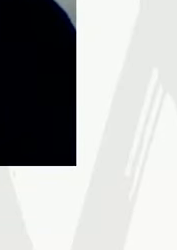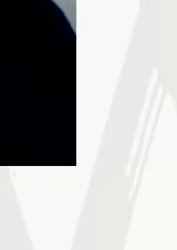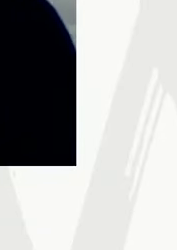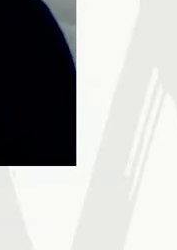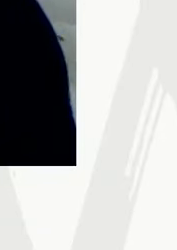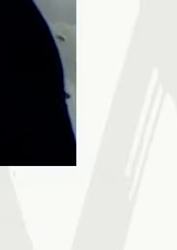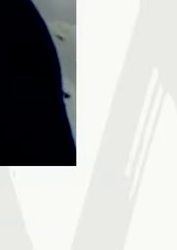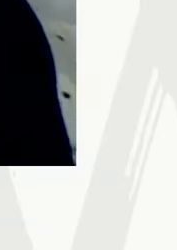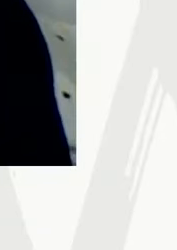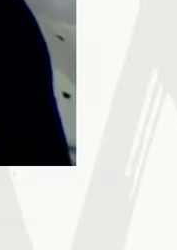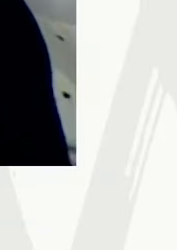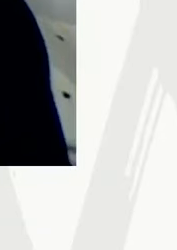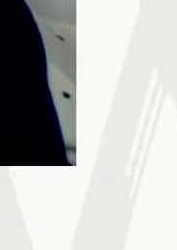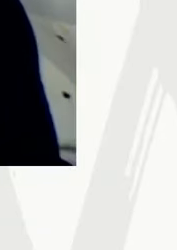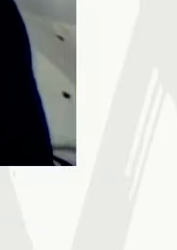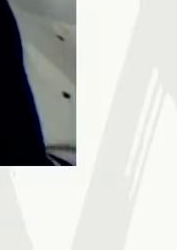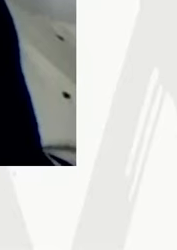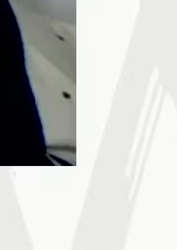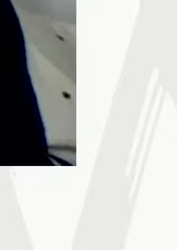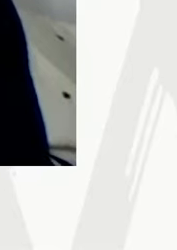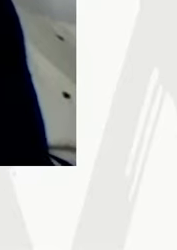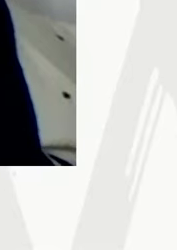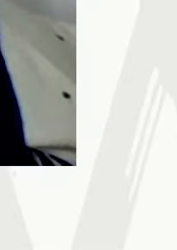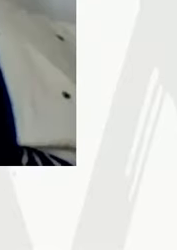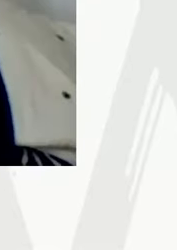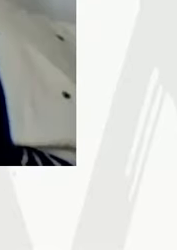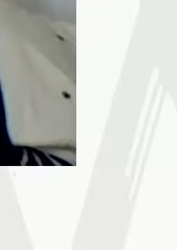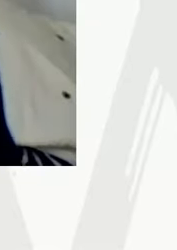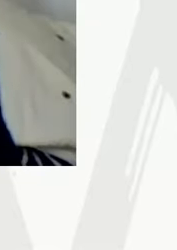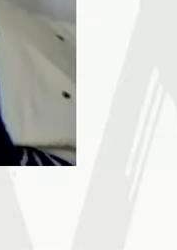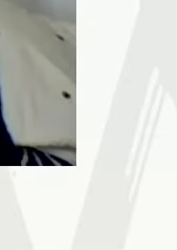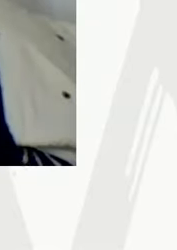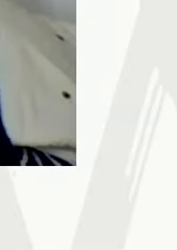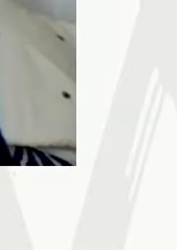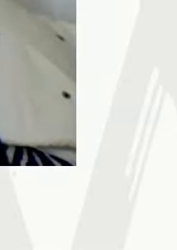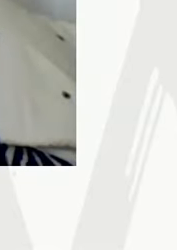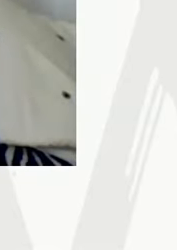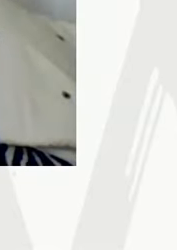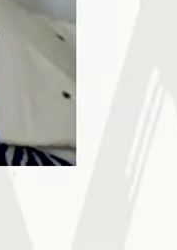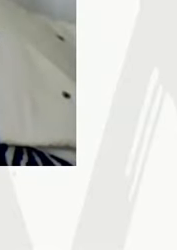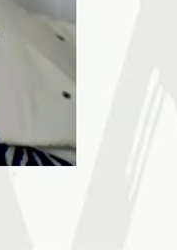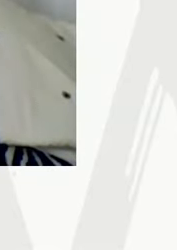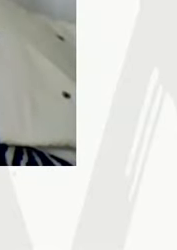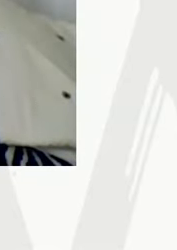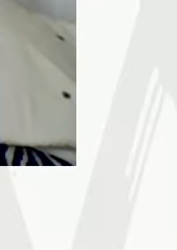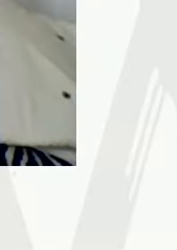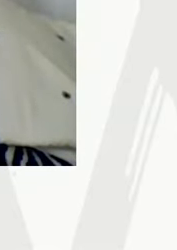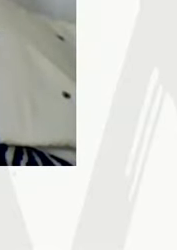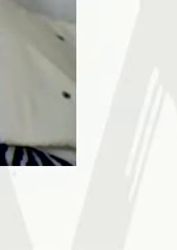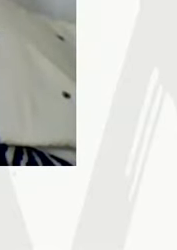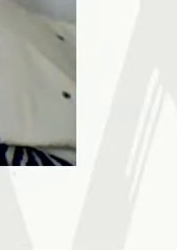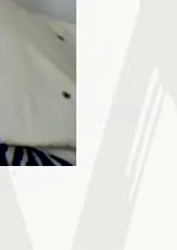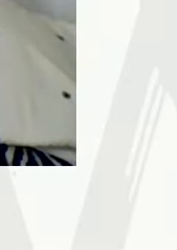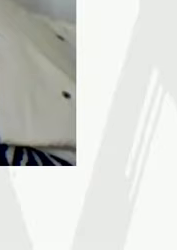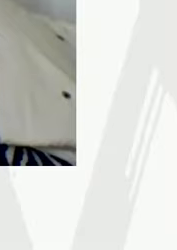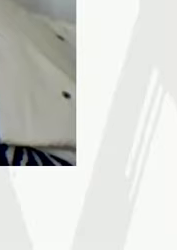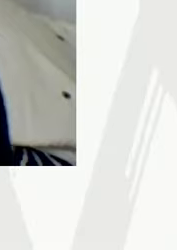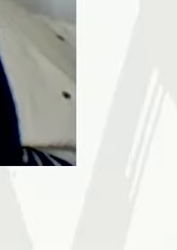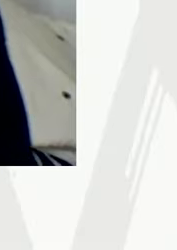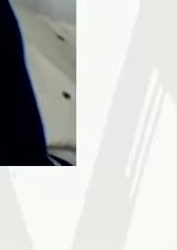possessions. Et c'est sans doute ce qui est arrivé à ce qu'on appelle le communisme réel.